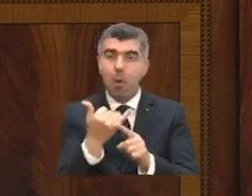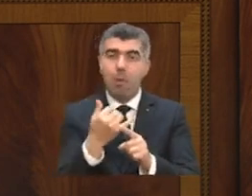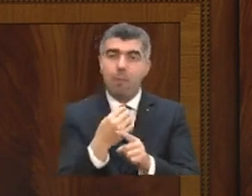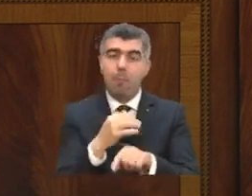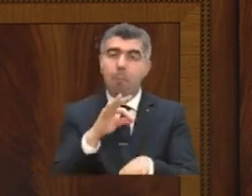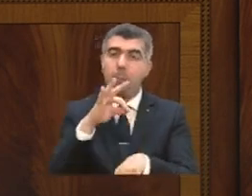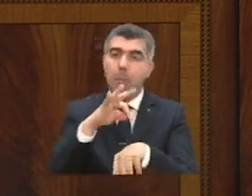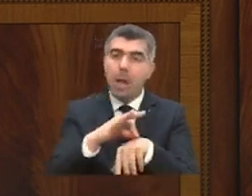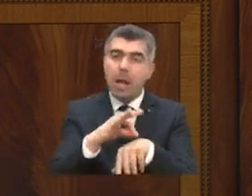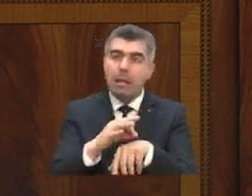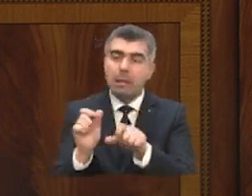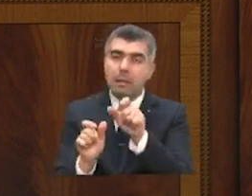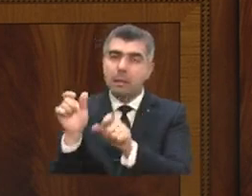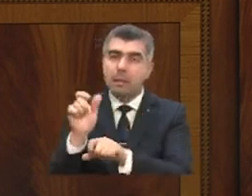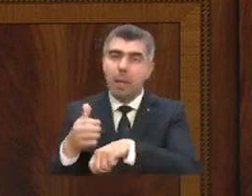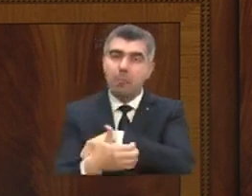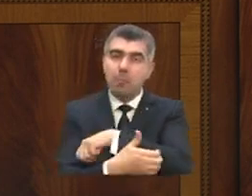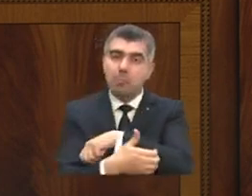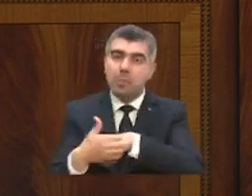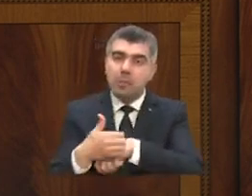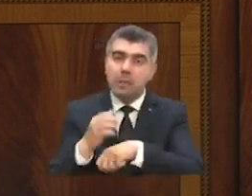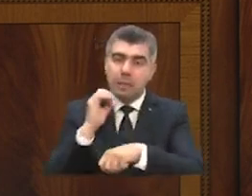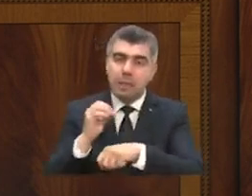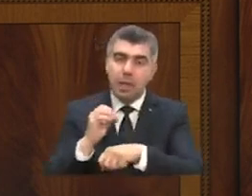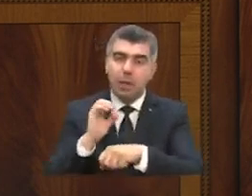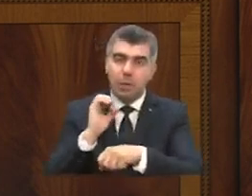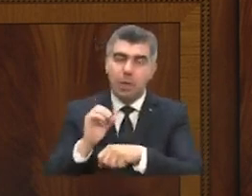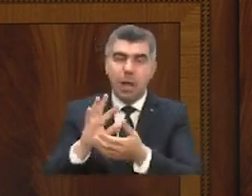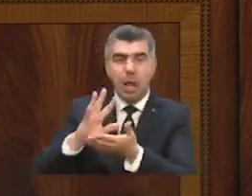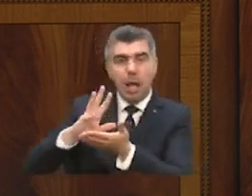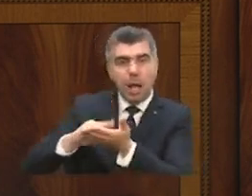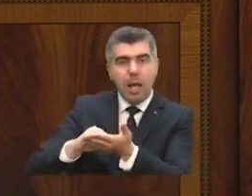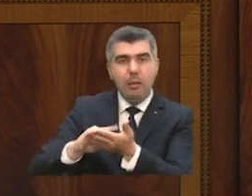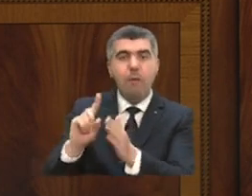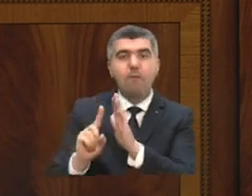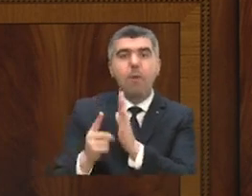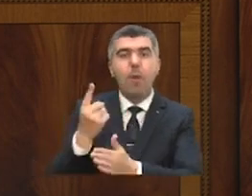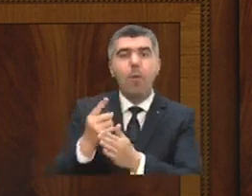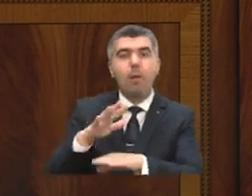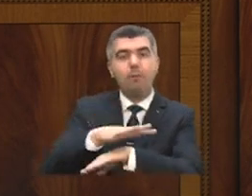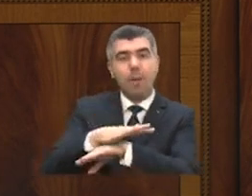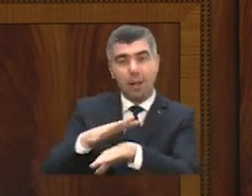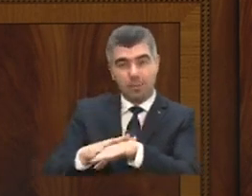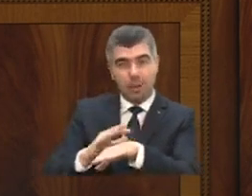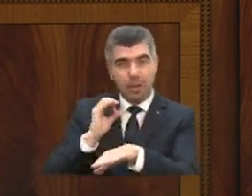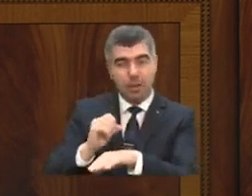لفائدة الفئات الهشة المستفيدة حاليا من نظام رميد، بينما